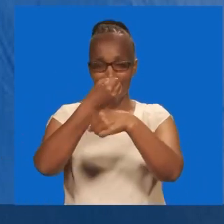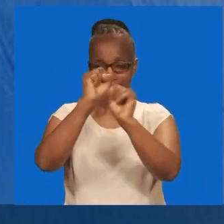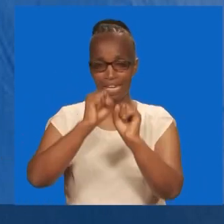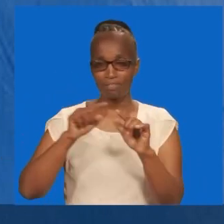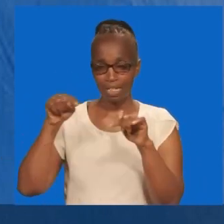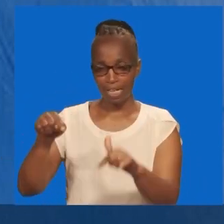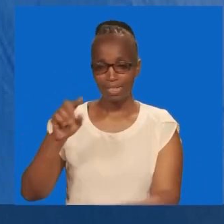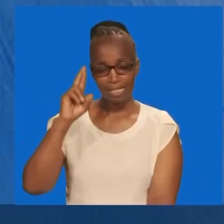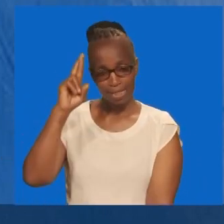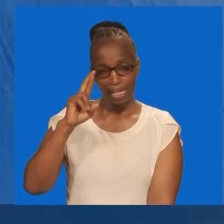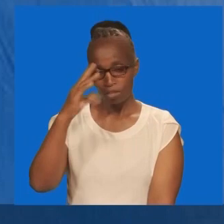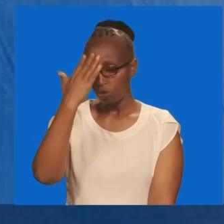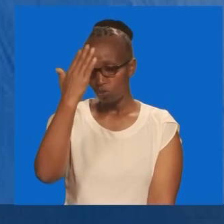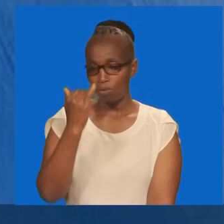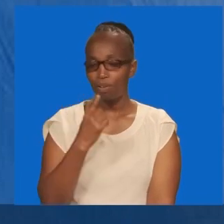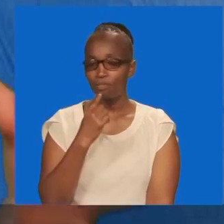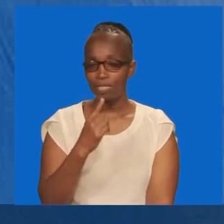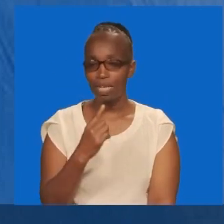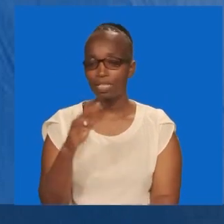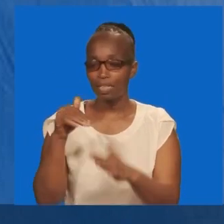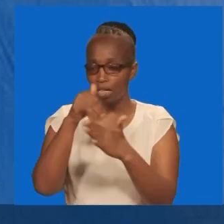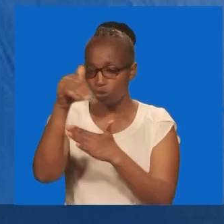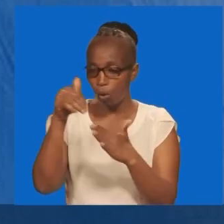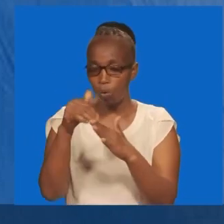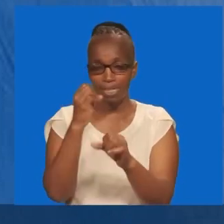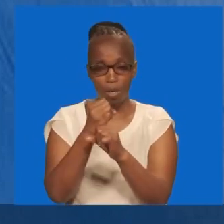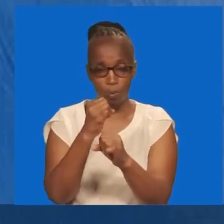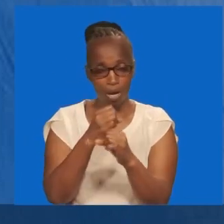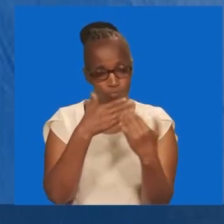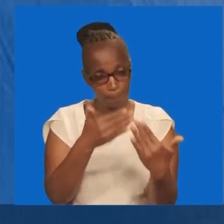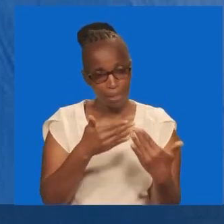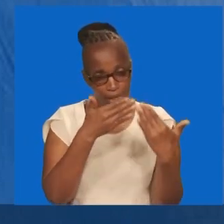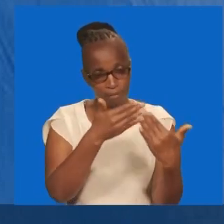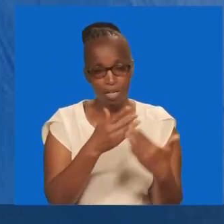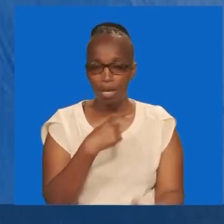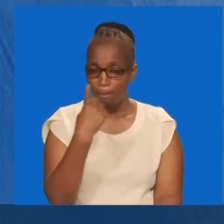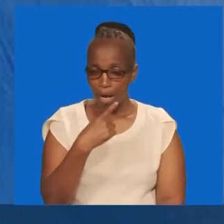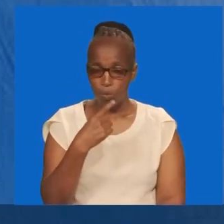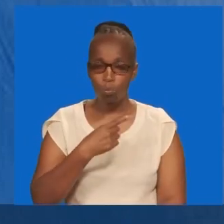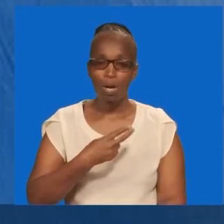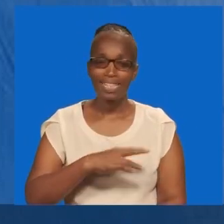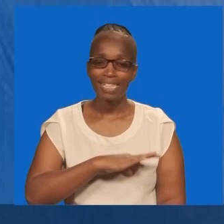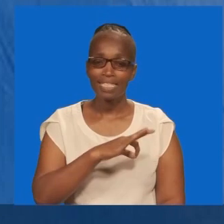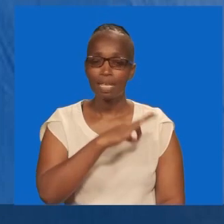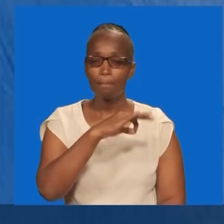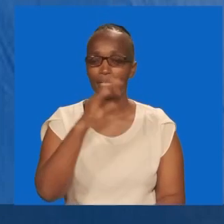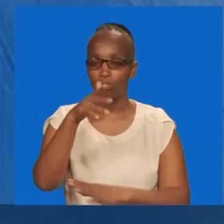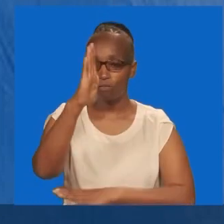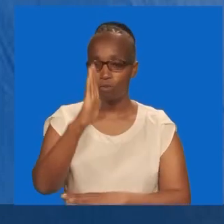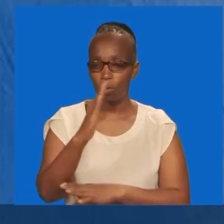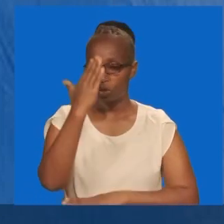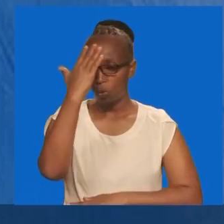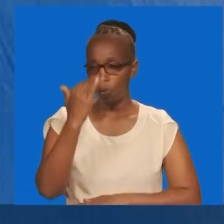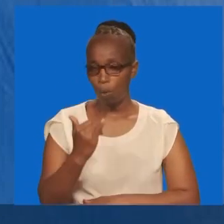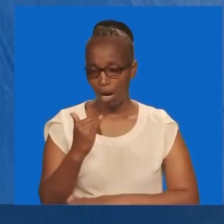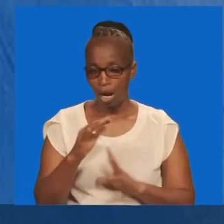tuliokoka. Na ndio maana tukasema ya kwamba katika kazi hizi zote tumepewa na Roho Mtakatifu. Maana wakati